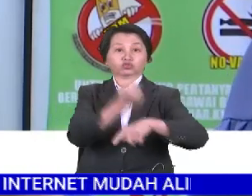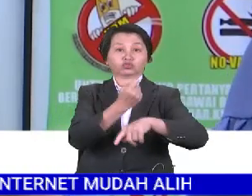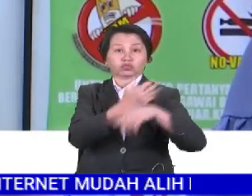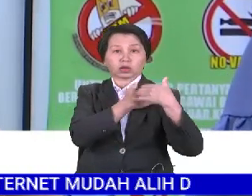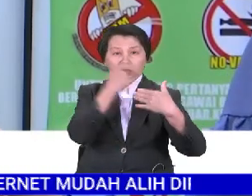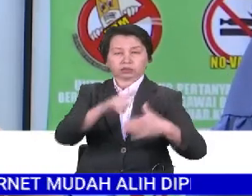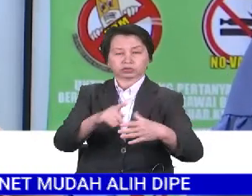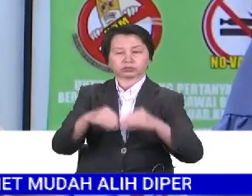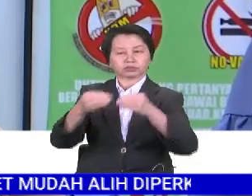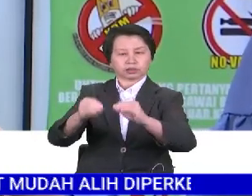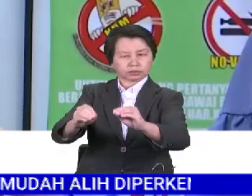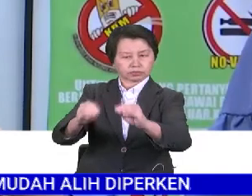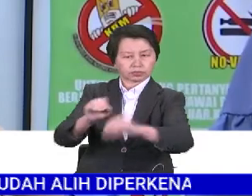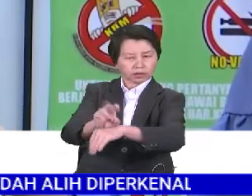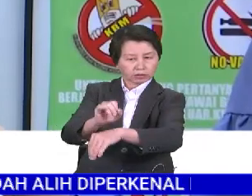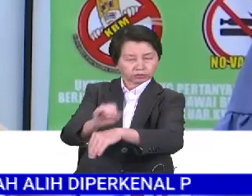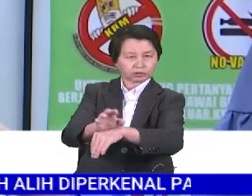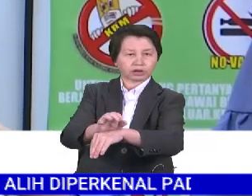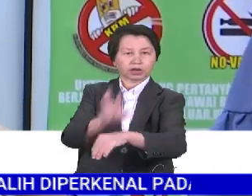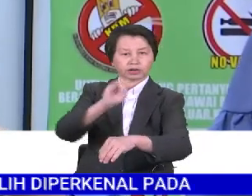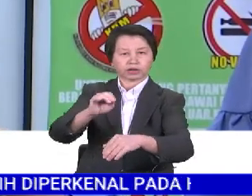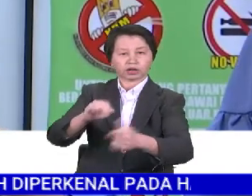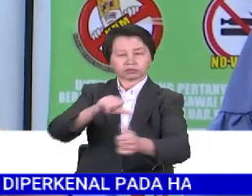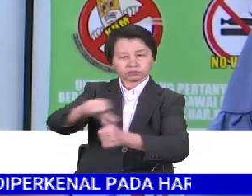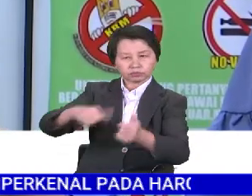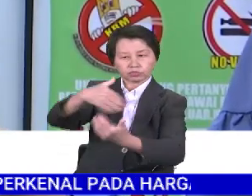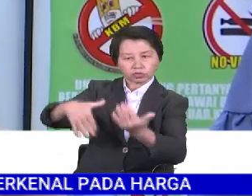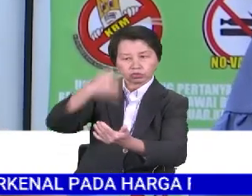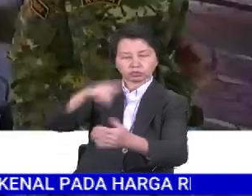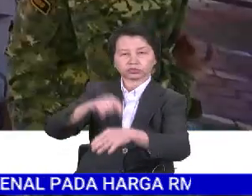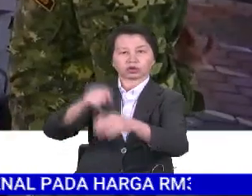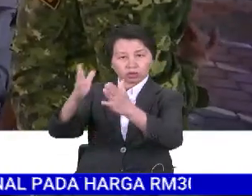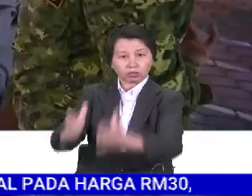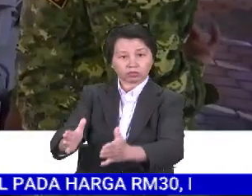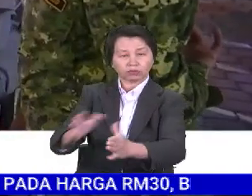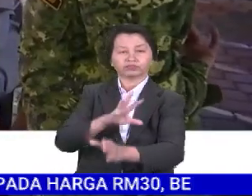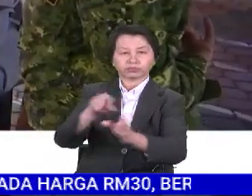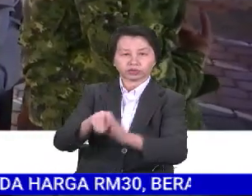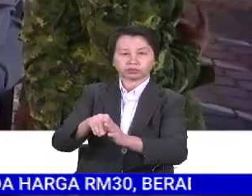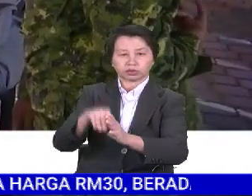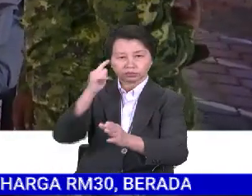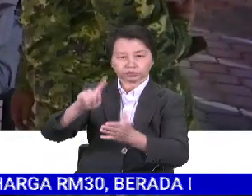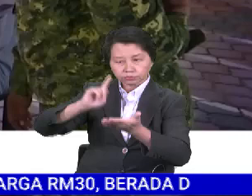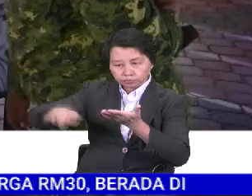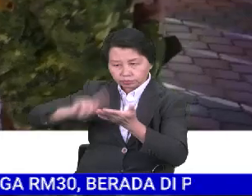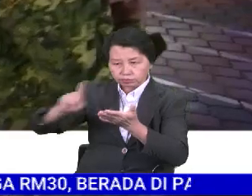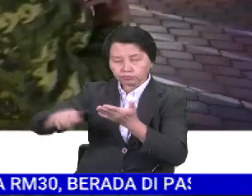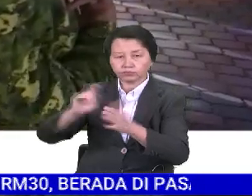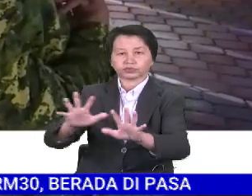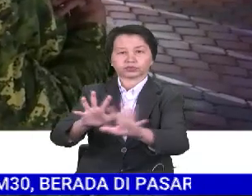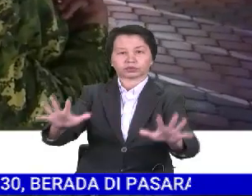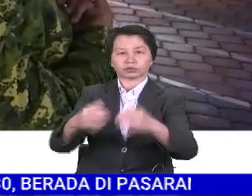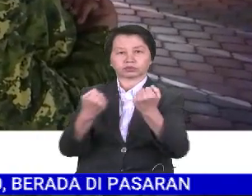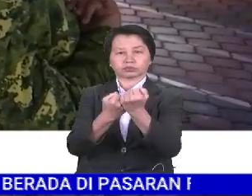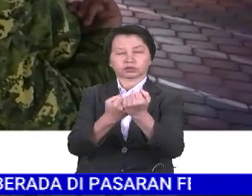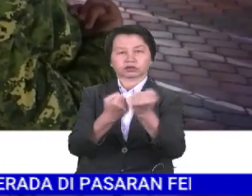mereka memberikan kaunseling dan juga psikososial kepada masa banjir, termasuk juga kepada kepada frontliners,